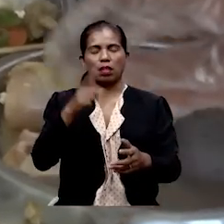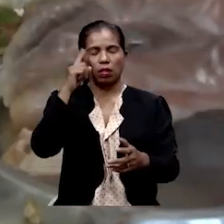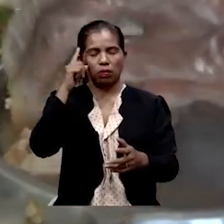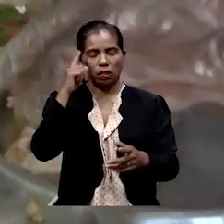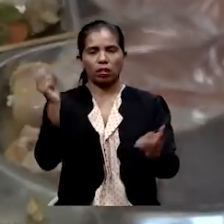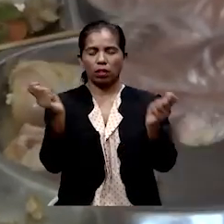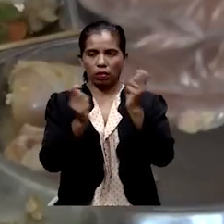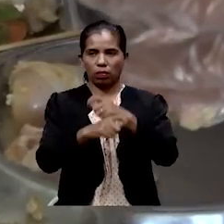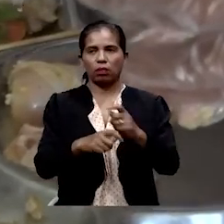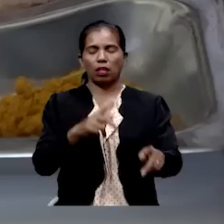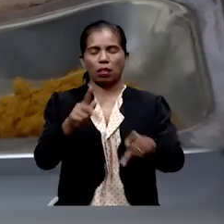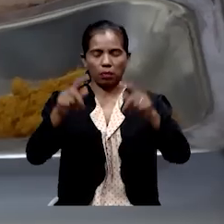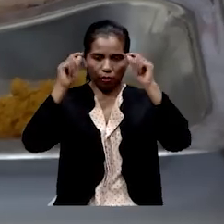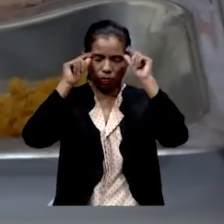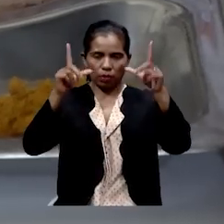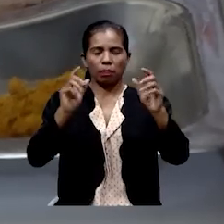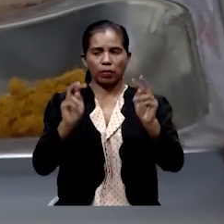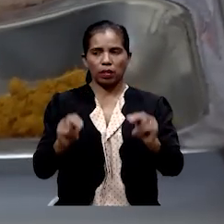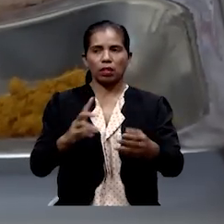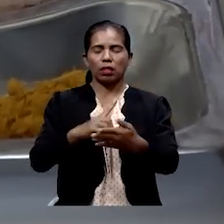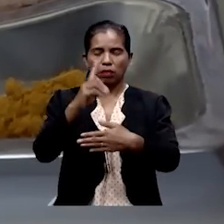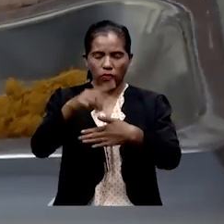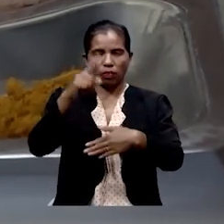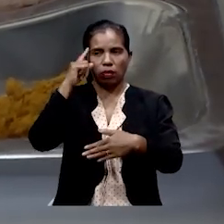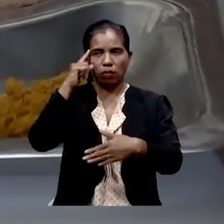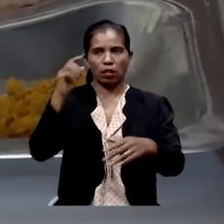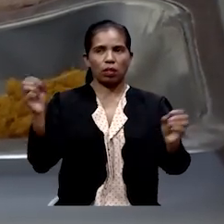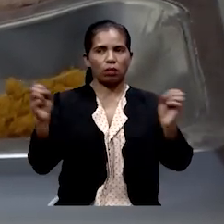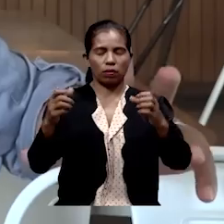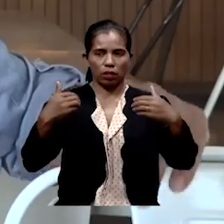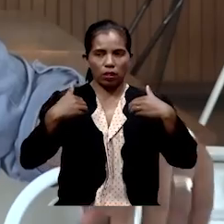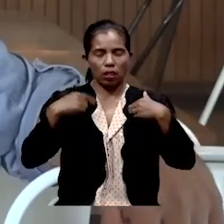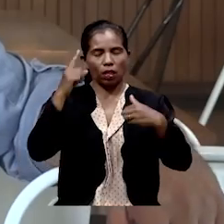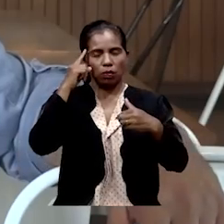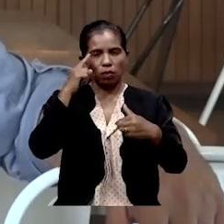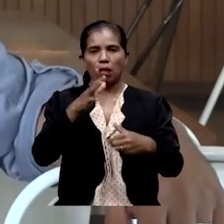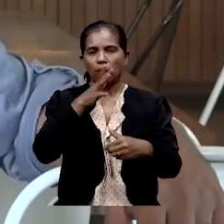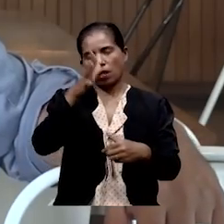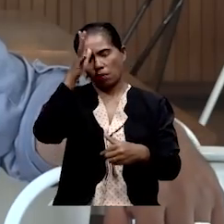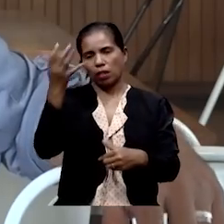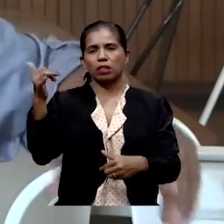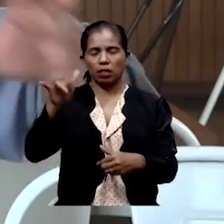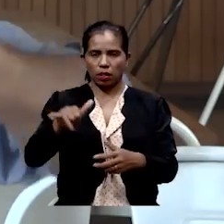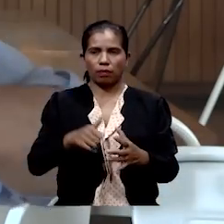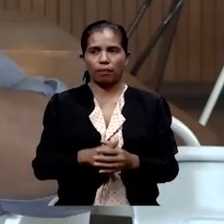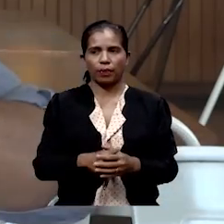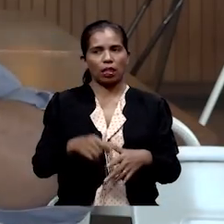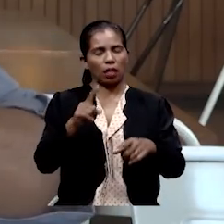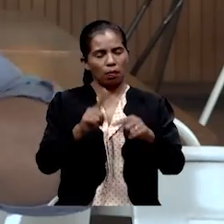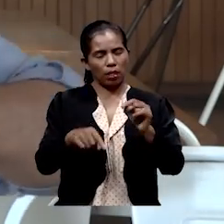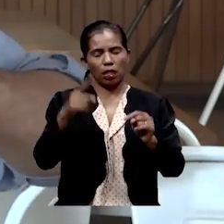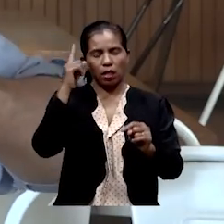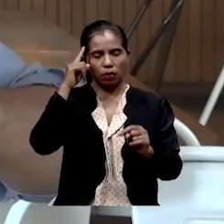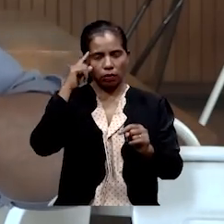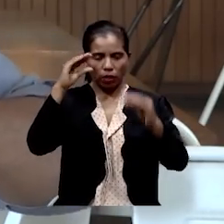troka. So sedar di Timor persija desenvolve Hanoi ngona. Lawson Hanoi liliu ba ina aman sira. Label Hanoi Hanoi